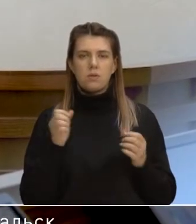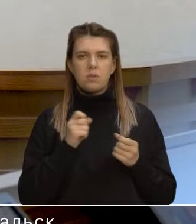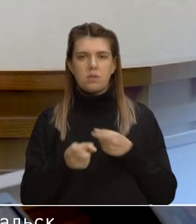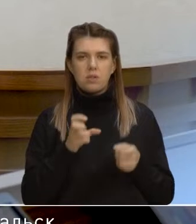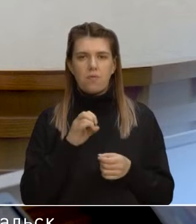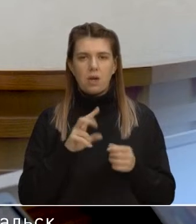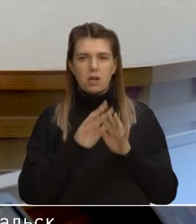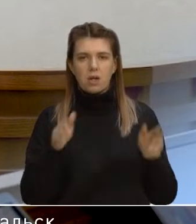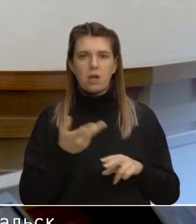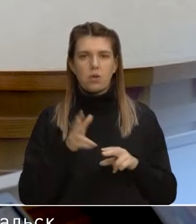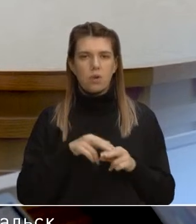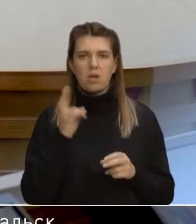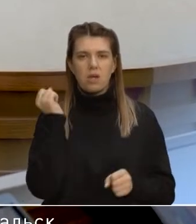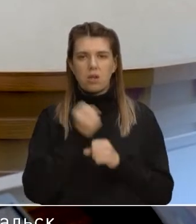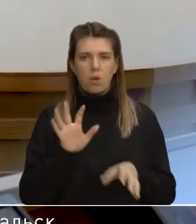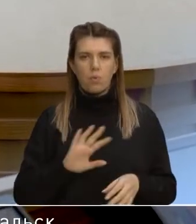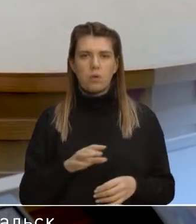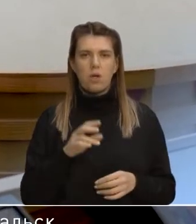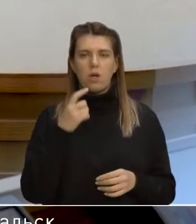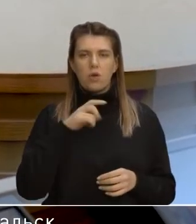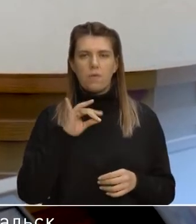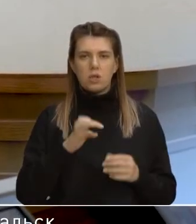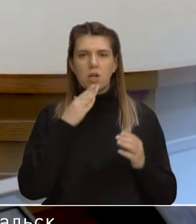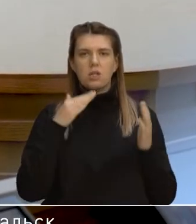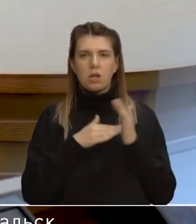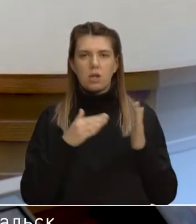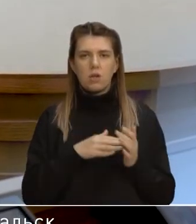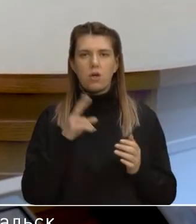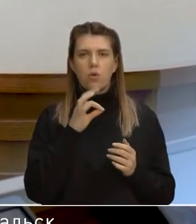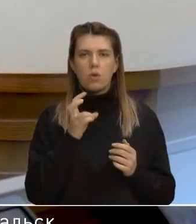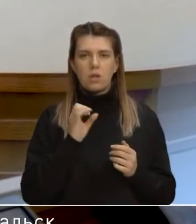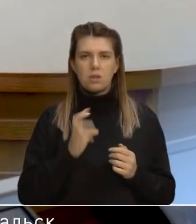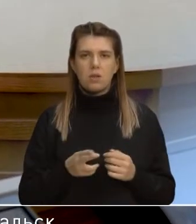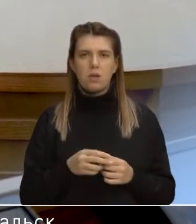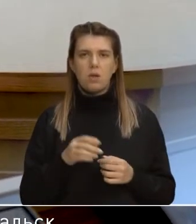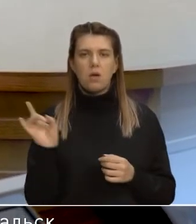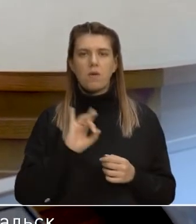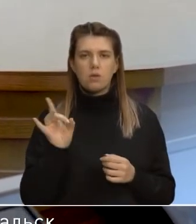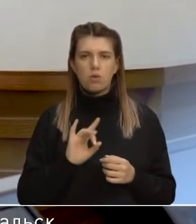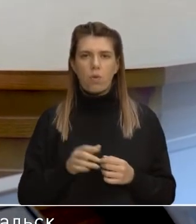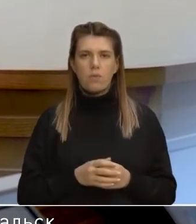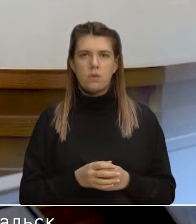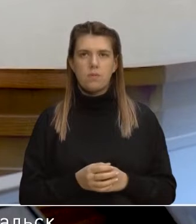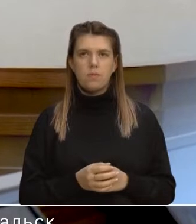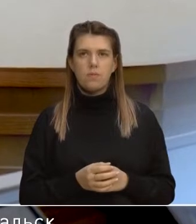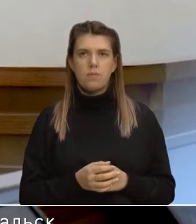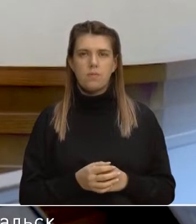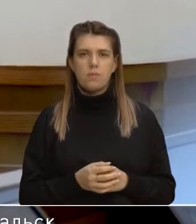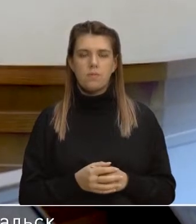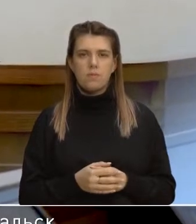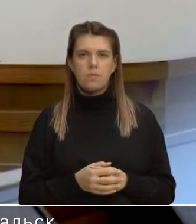которые отработаны. Новочеркасске, Таганроге, Донецке, Ростове или рядом с